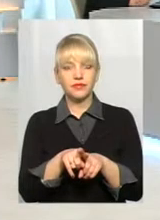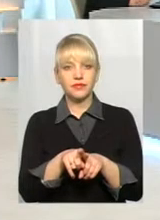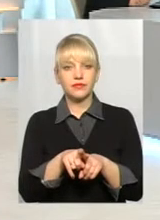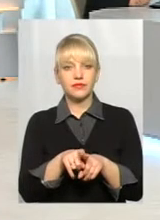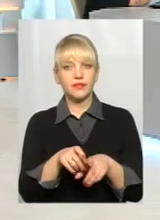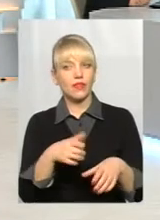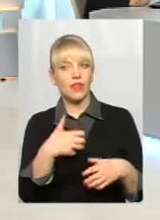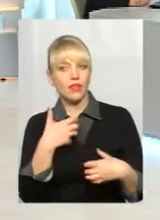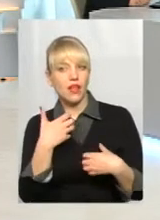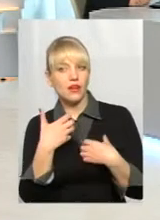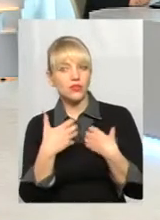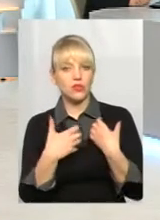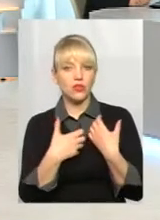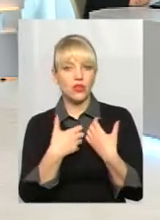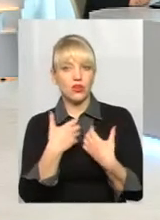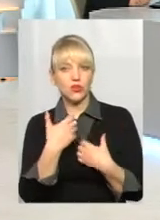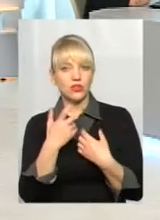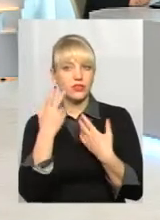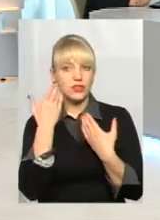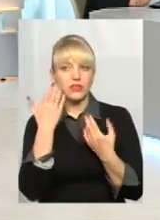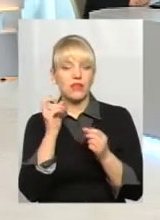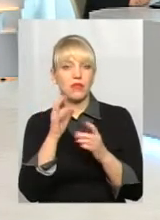настороження, не знаю, як українською сказати правильно,